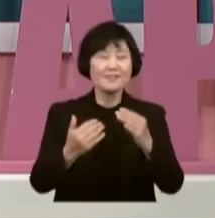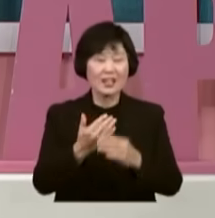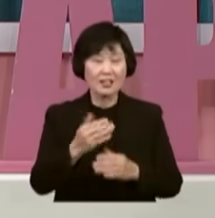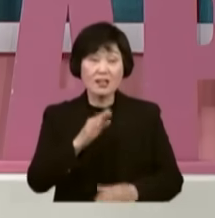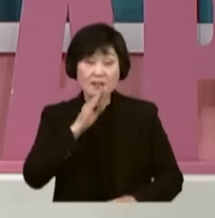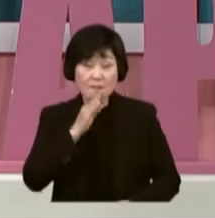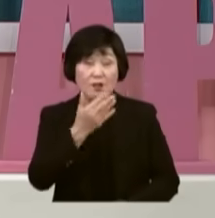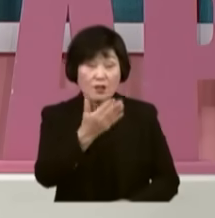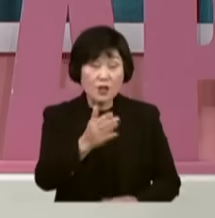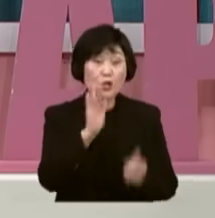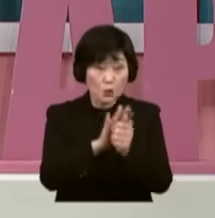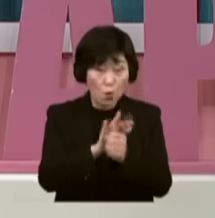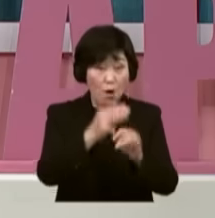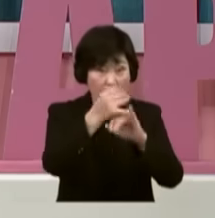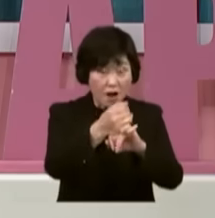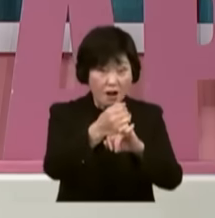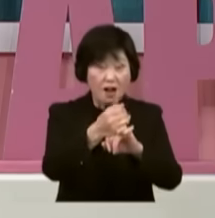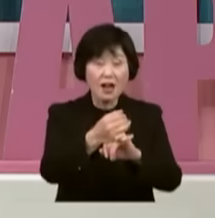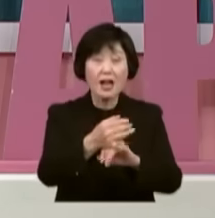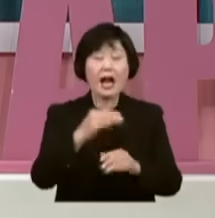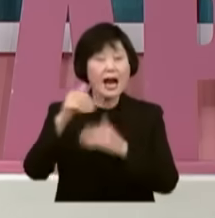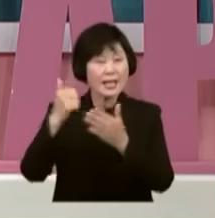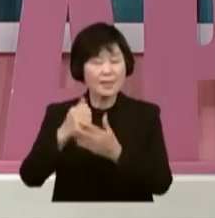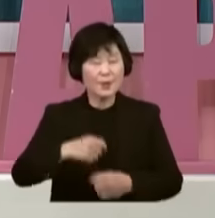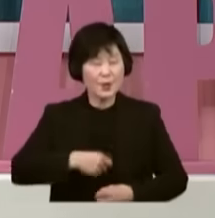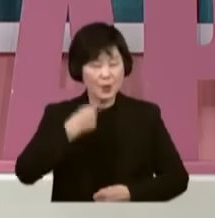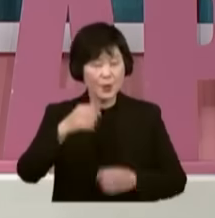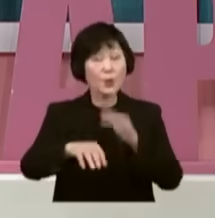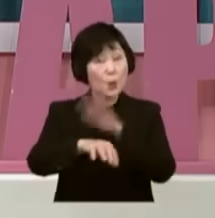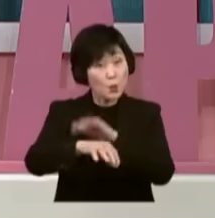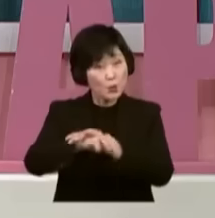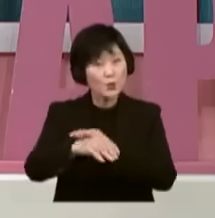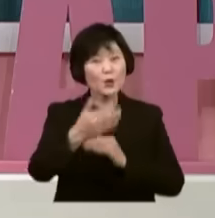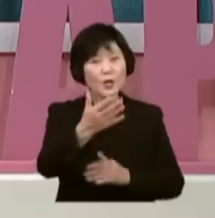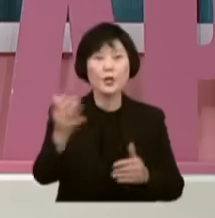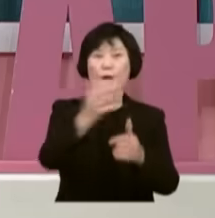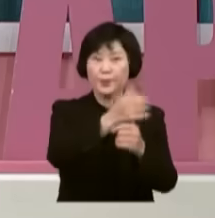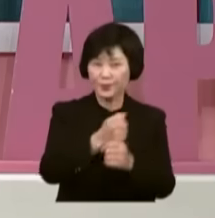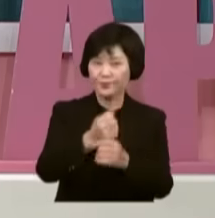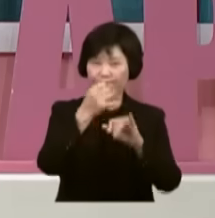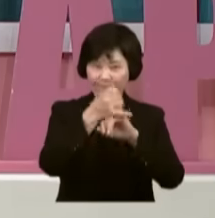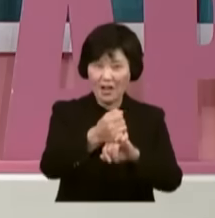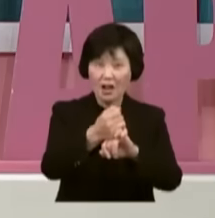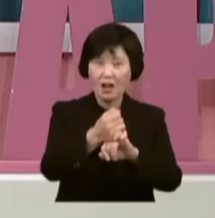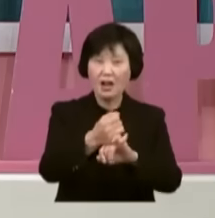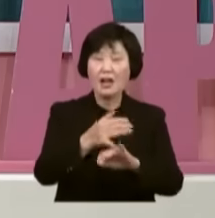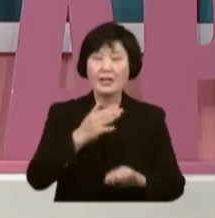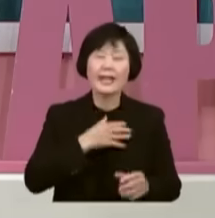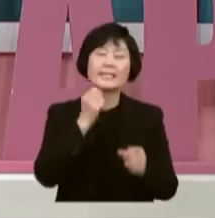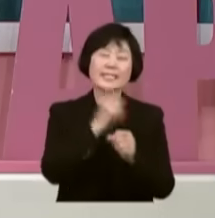나의 의로운 손으로 오른손으로 너를 붙들리라. 나는 이미 붙들려 있다는 그걸